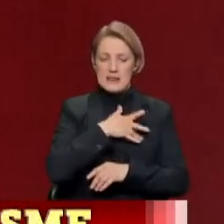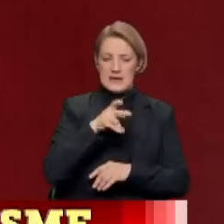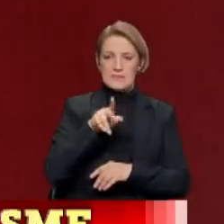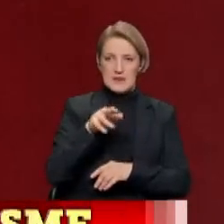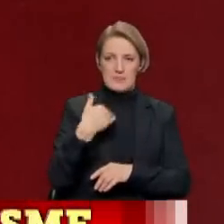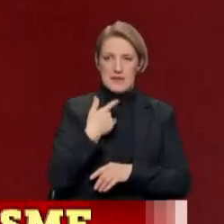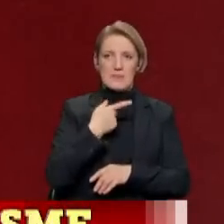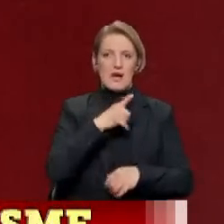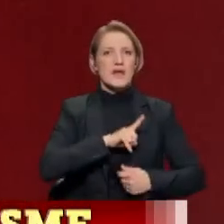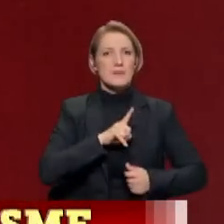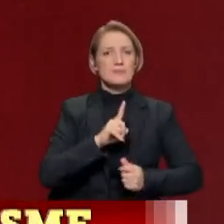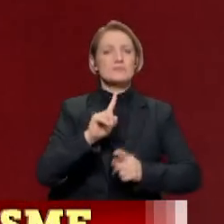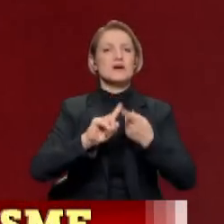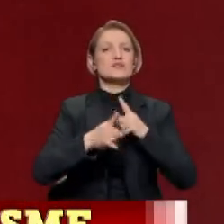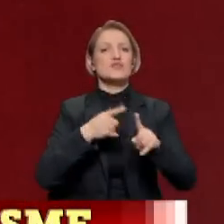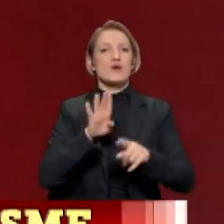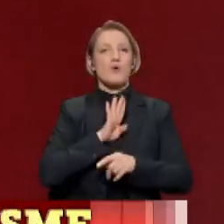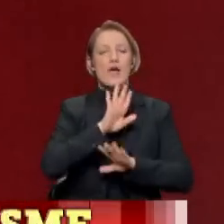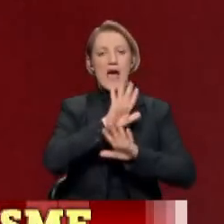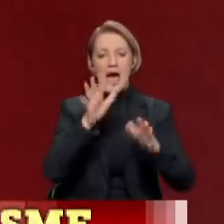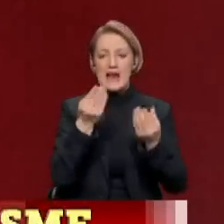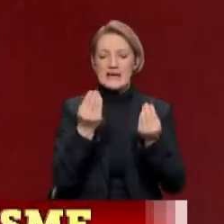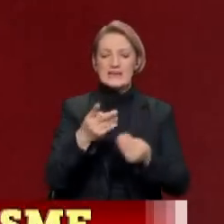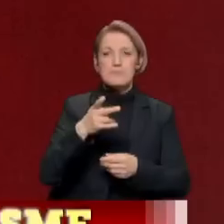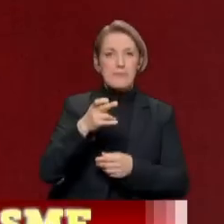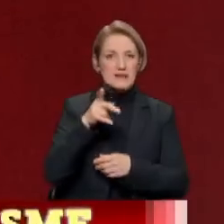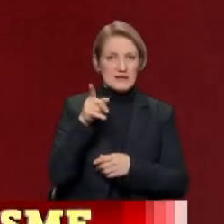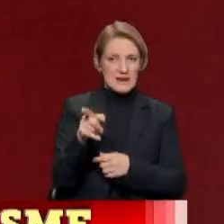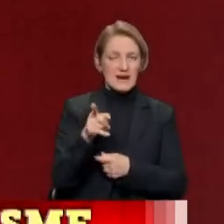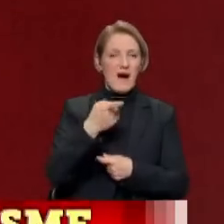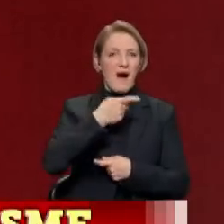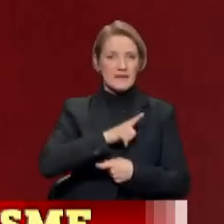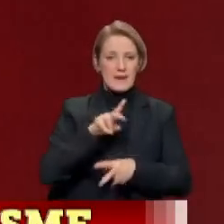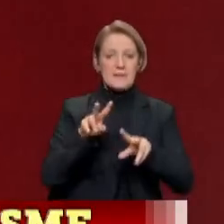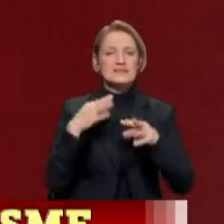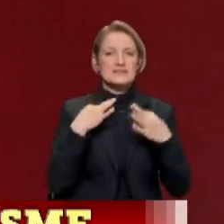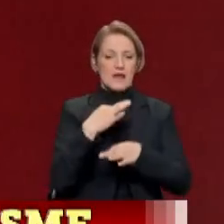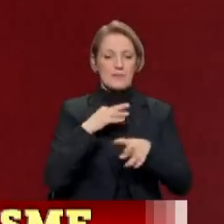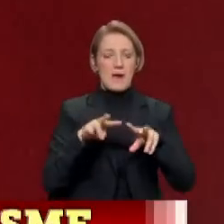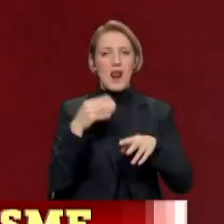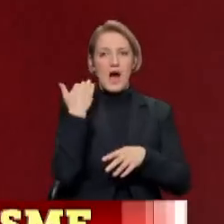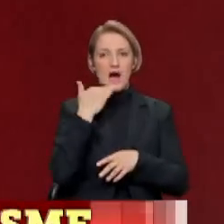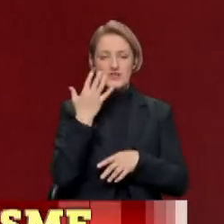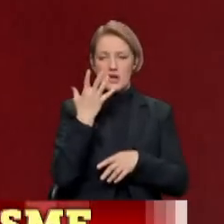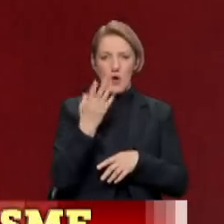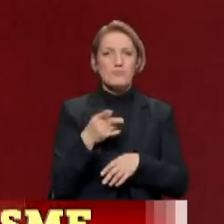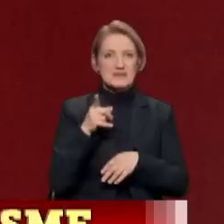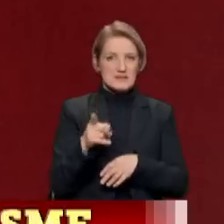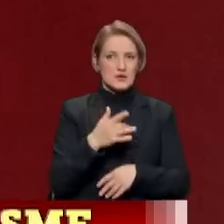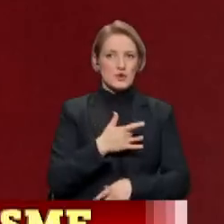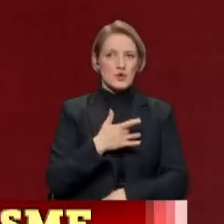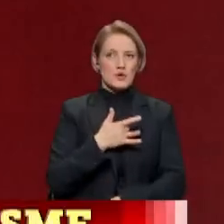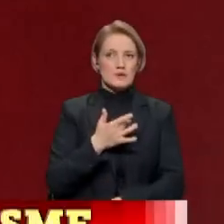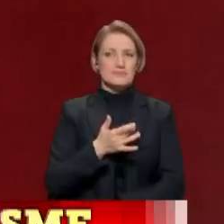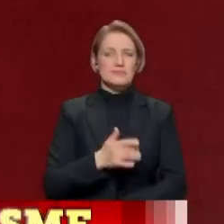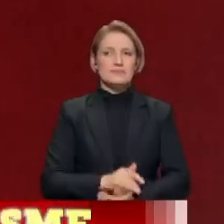benim de adayım Kemal Kılıçdaroğlu'dur. Ama her İYİ Partili'nin de adayının Sayın Akşener olması, gönlünü öyle,